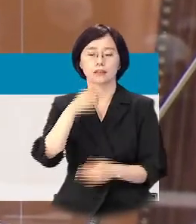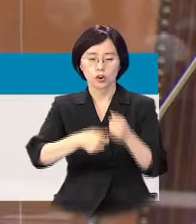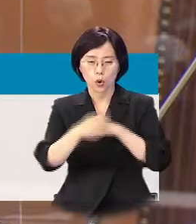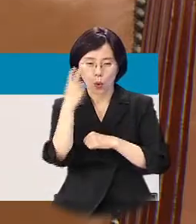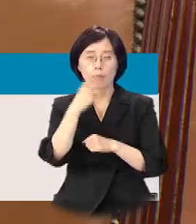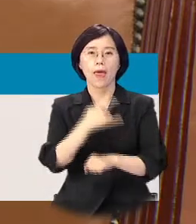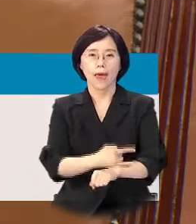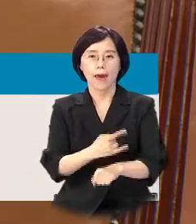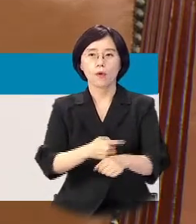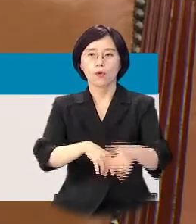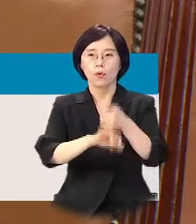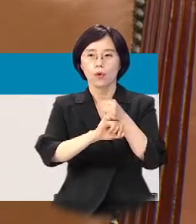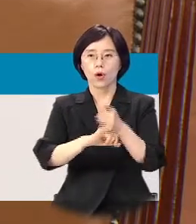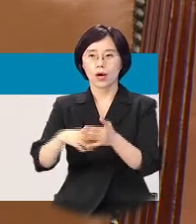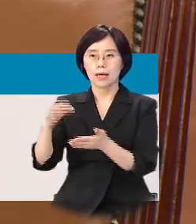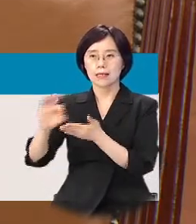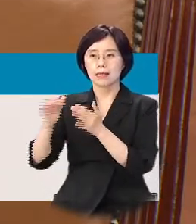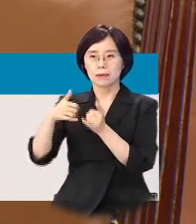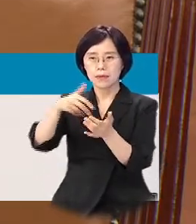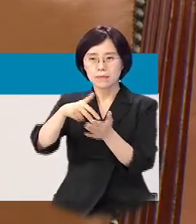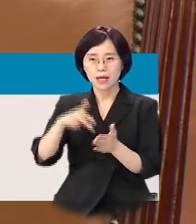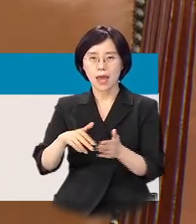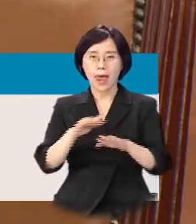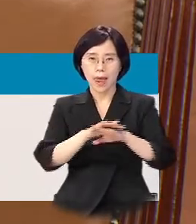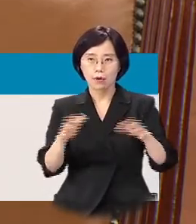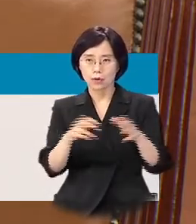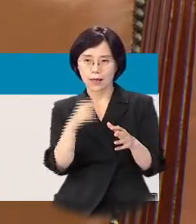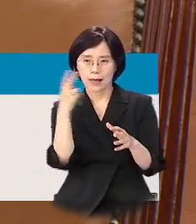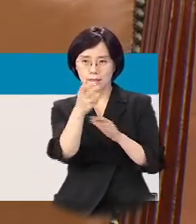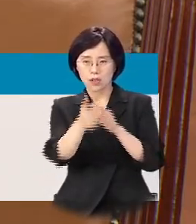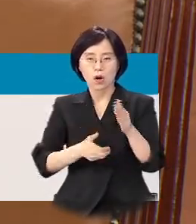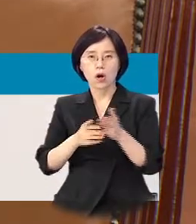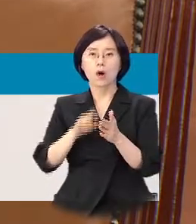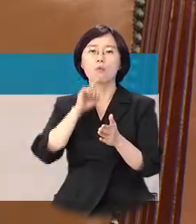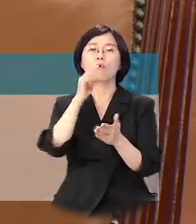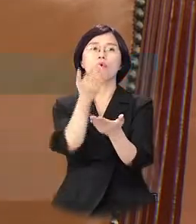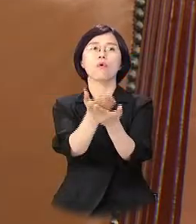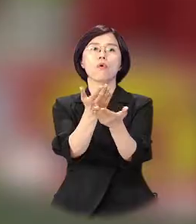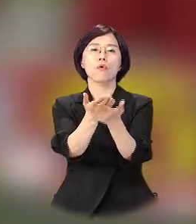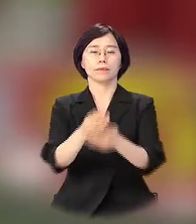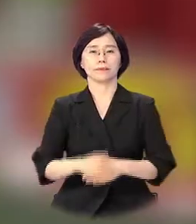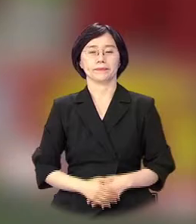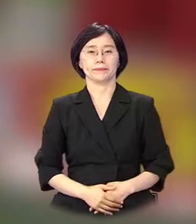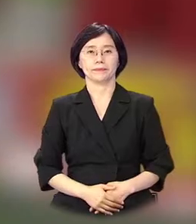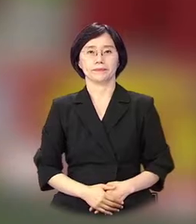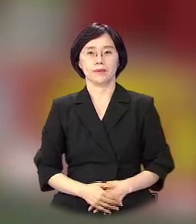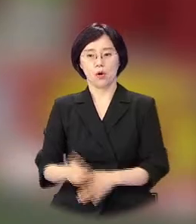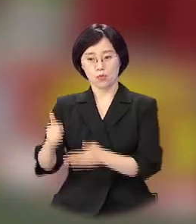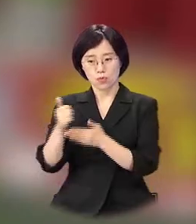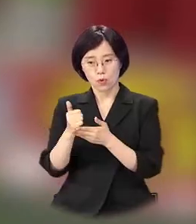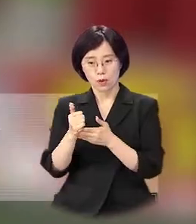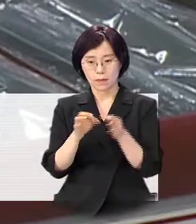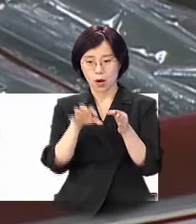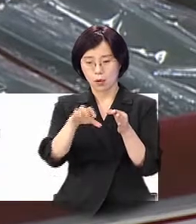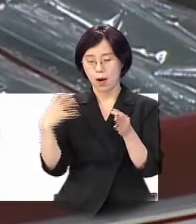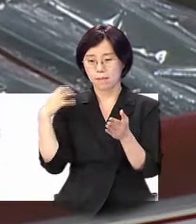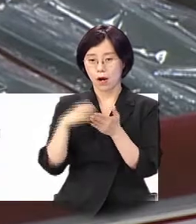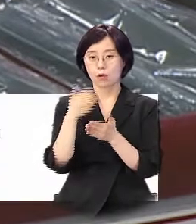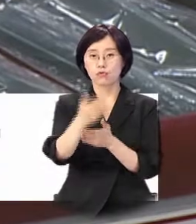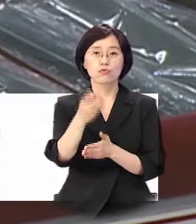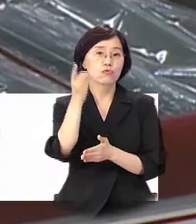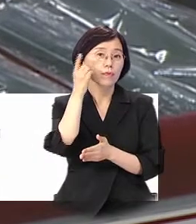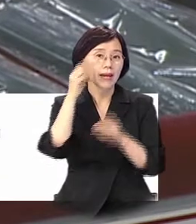검토를 해보겠습니다. 예. 소비자 관점에서 대책을 우리 종합감사 전까지 보고해 주시면. 고객이 대리점에 반납한